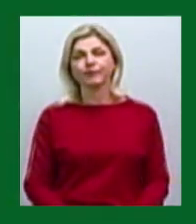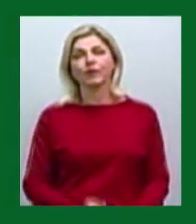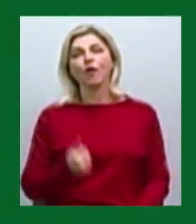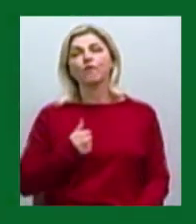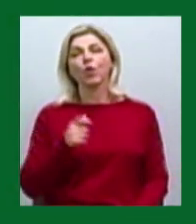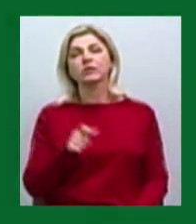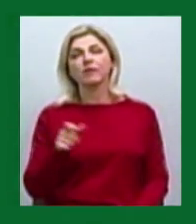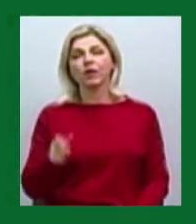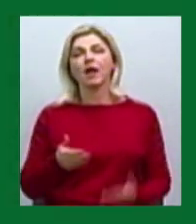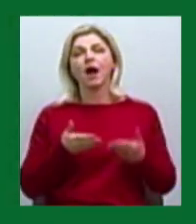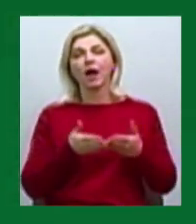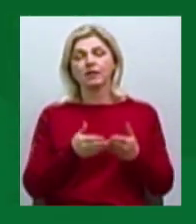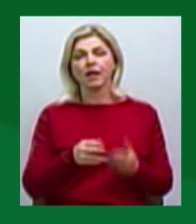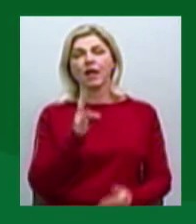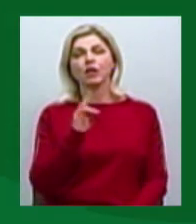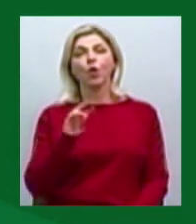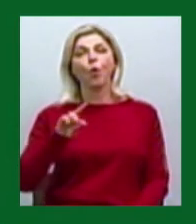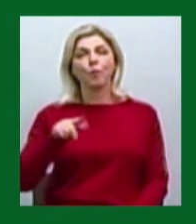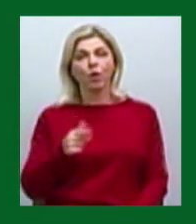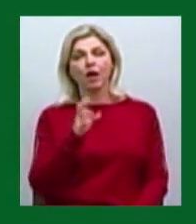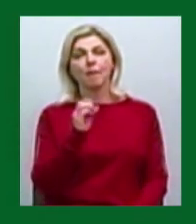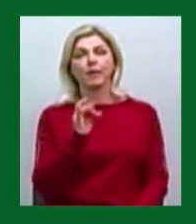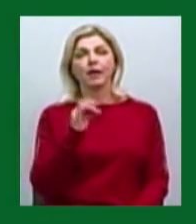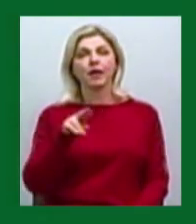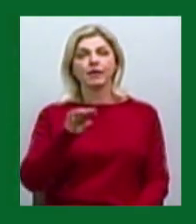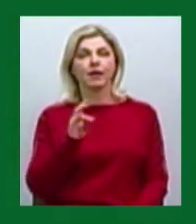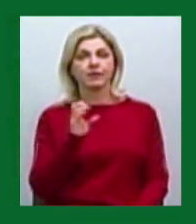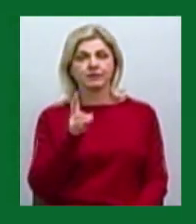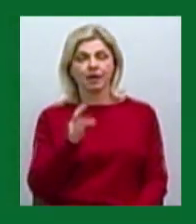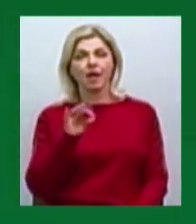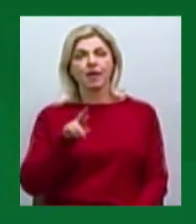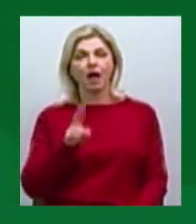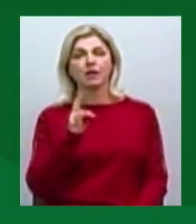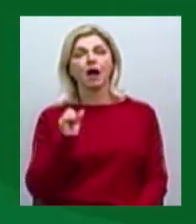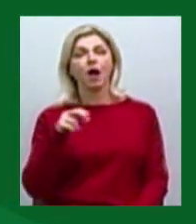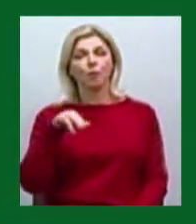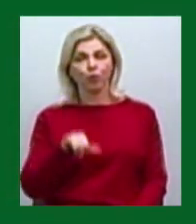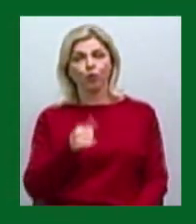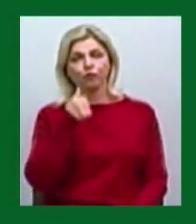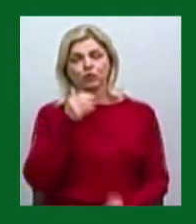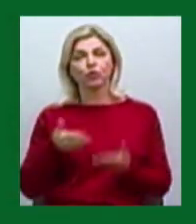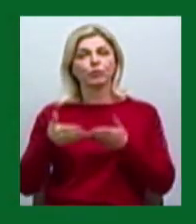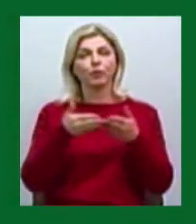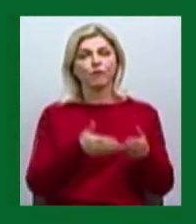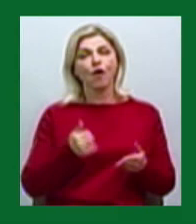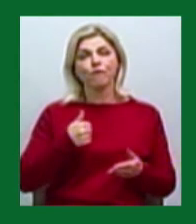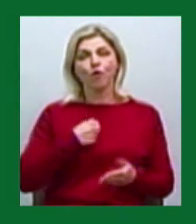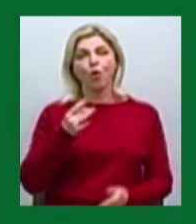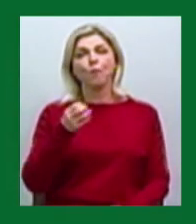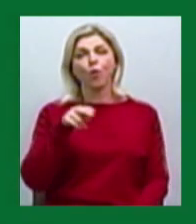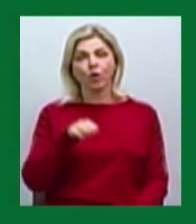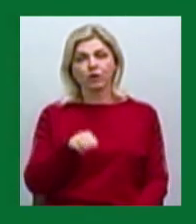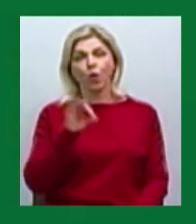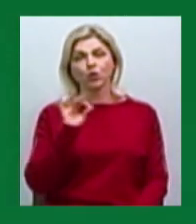Військові катери «Нікополь» та «Бердянська», також буксир «Яни Капу» вчора прибуксували до військового порту «Очаків».